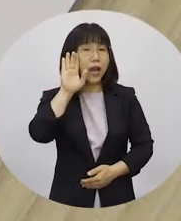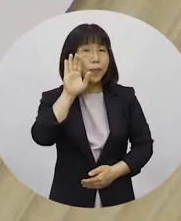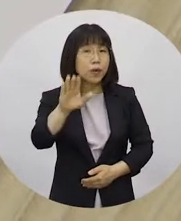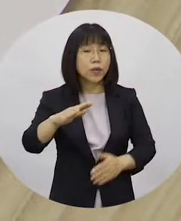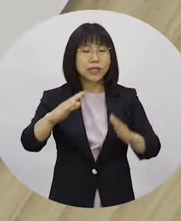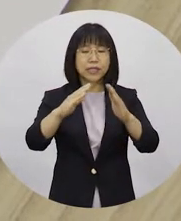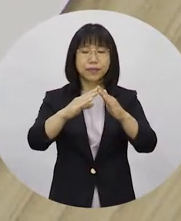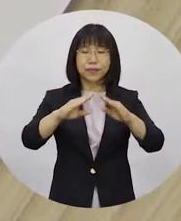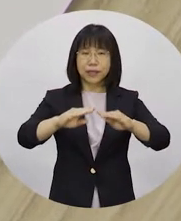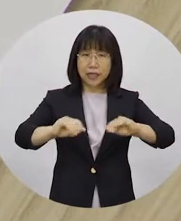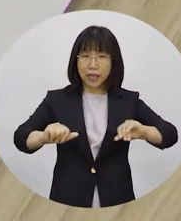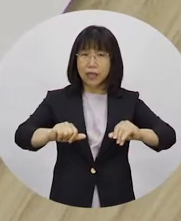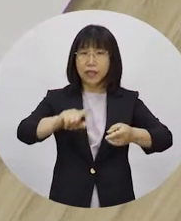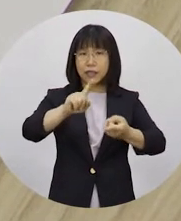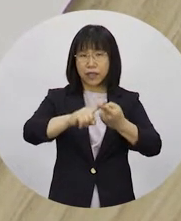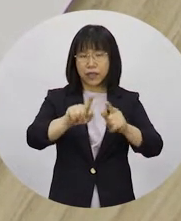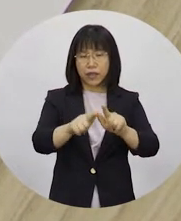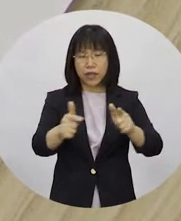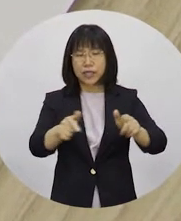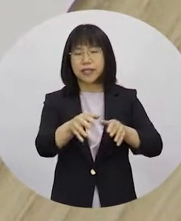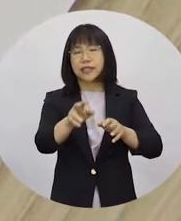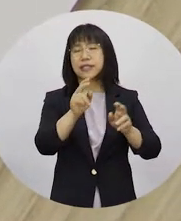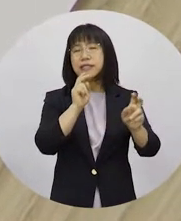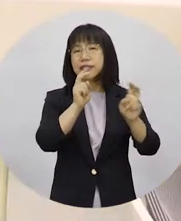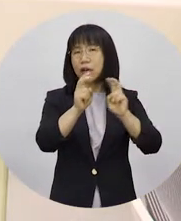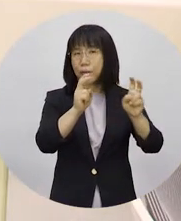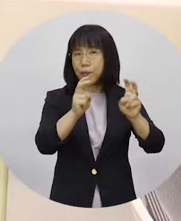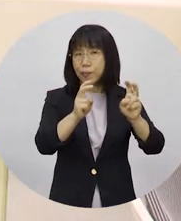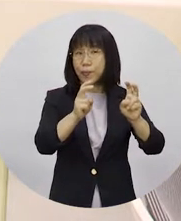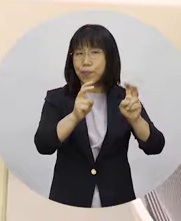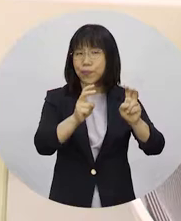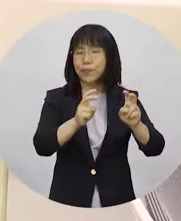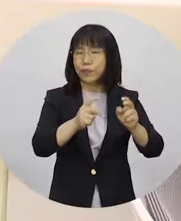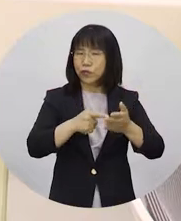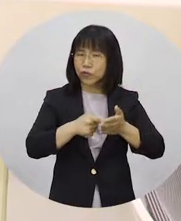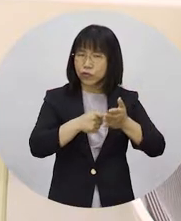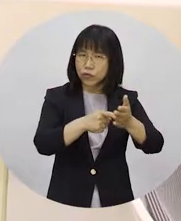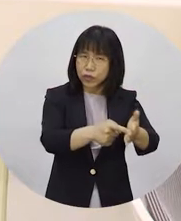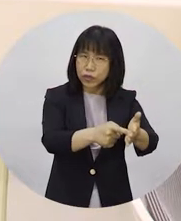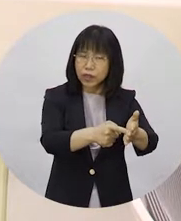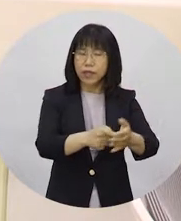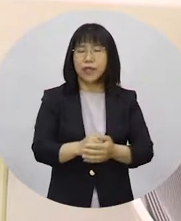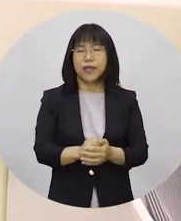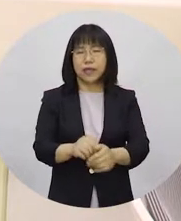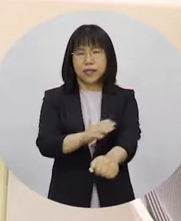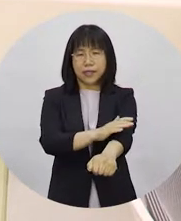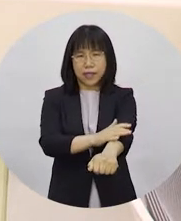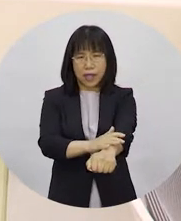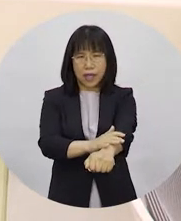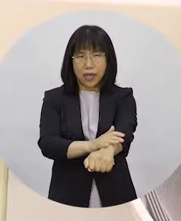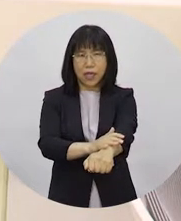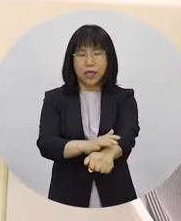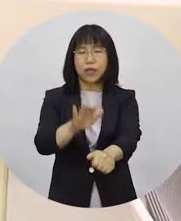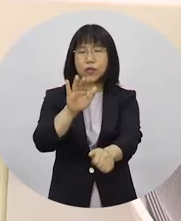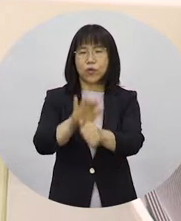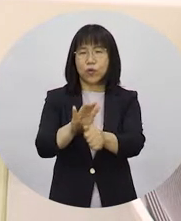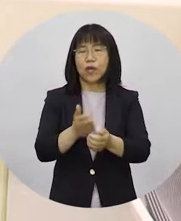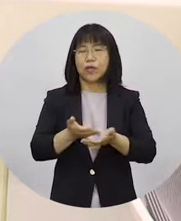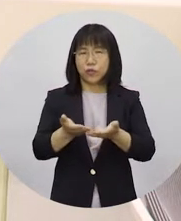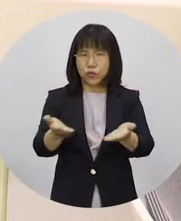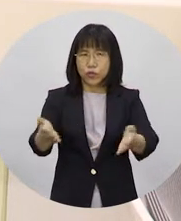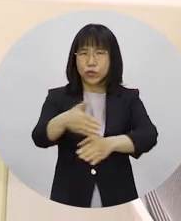누구나 볼 수 있습니다. 앞으로도 부동산과 관련한 다양한 사업을 추진해 주민의 재산권